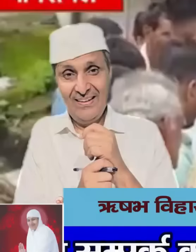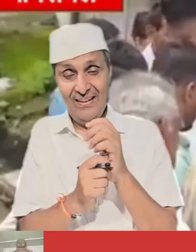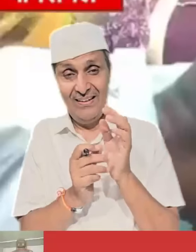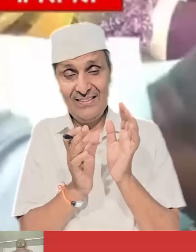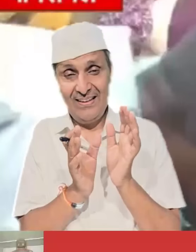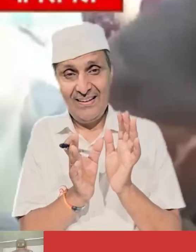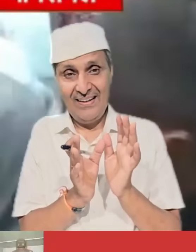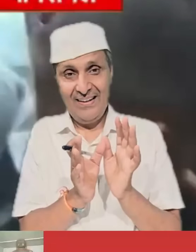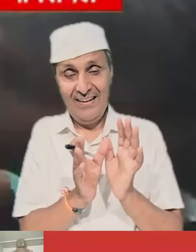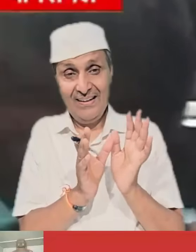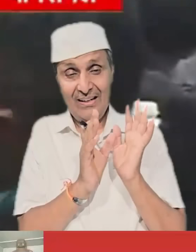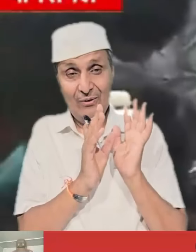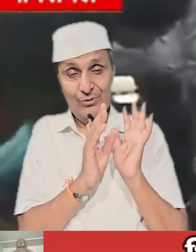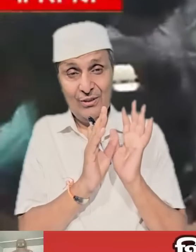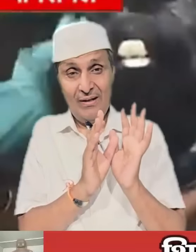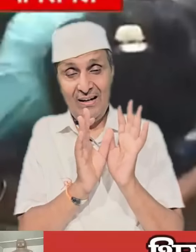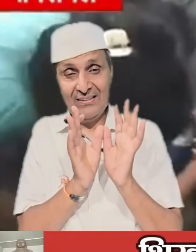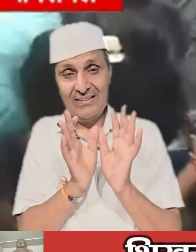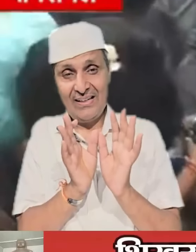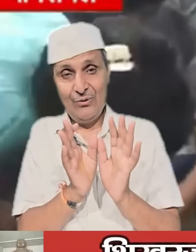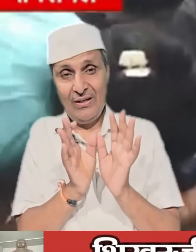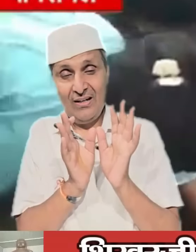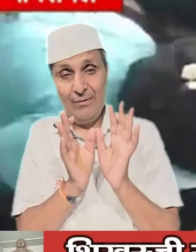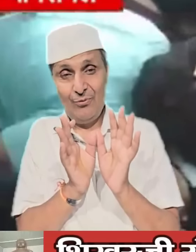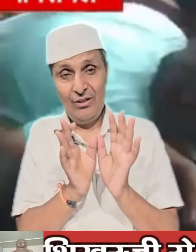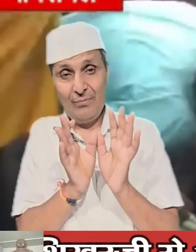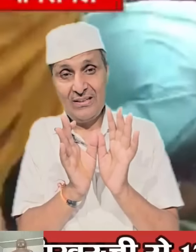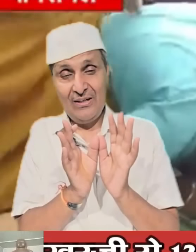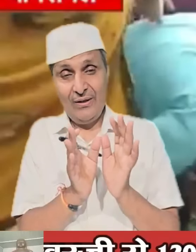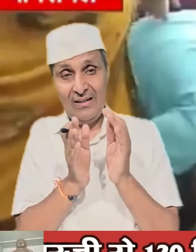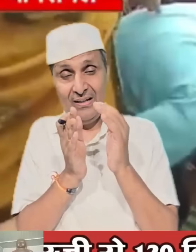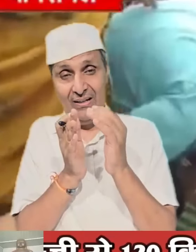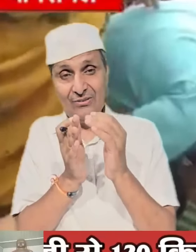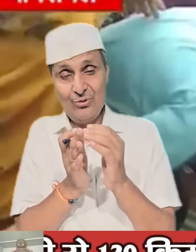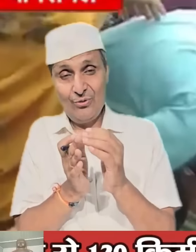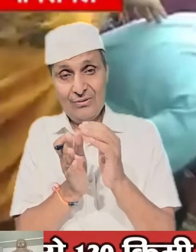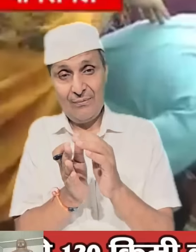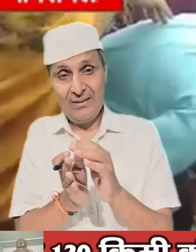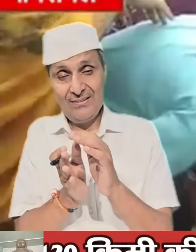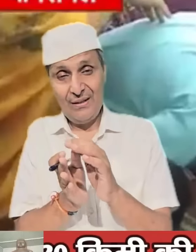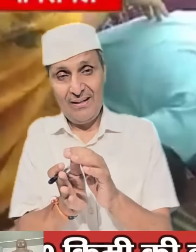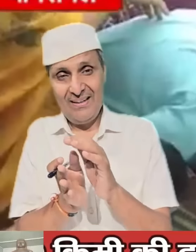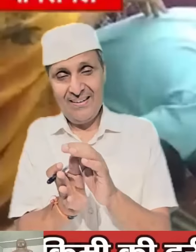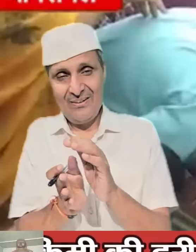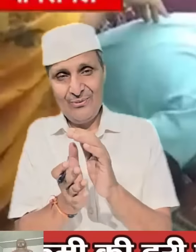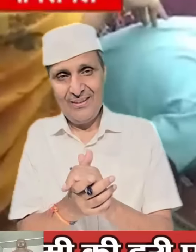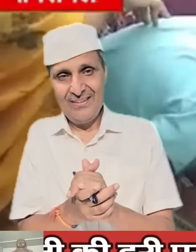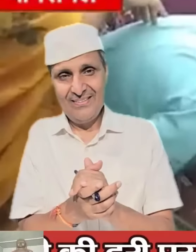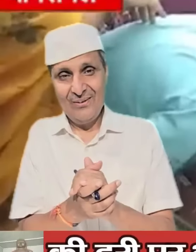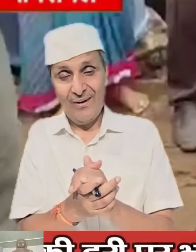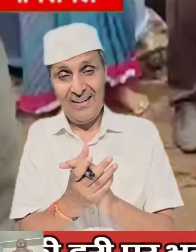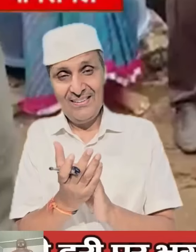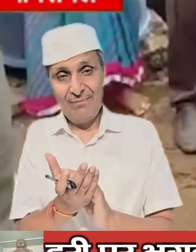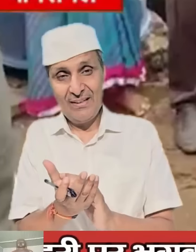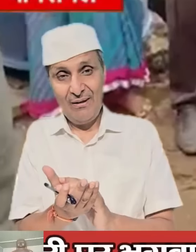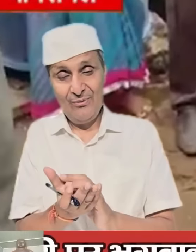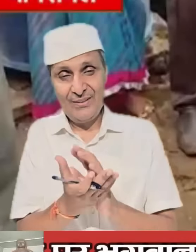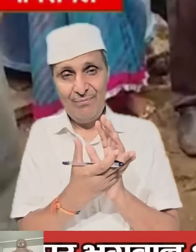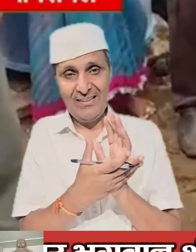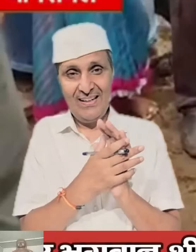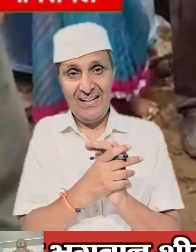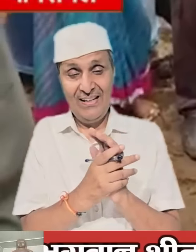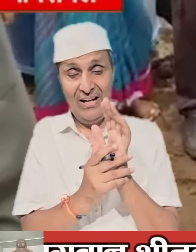है। इससे लग रहा है कि उस समय आतताइयों ने कभी मूर्ति भंजकाए होंगे, इसको तब दबाया गया होगा और आज यह